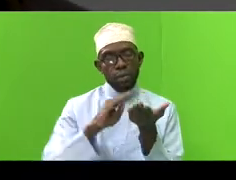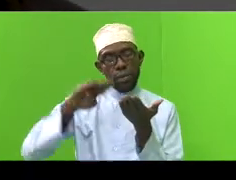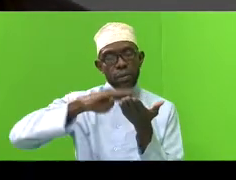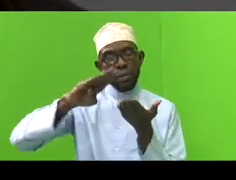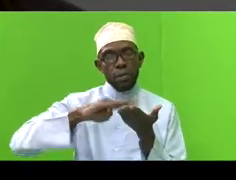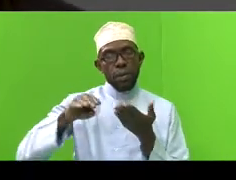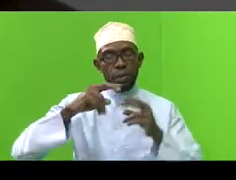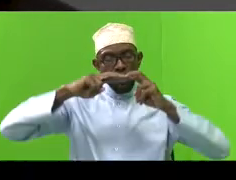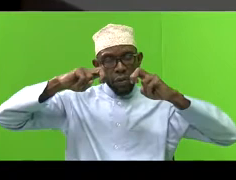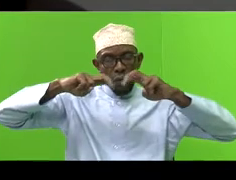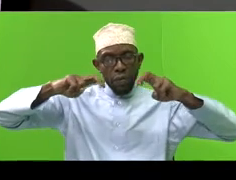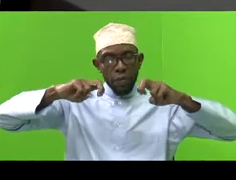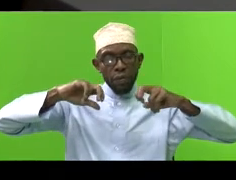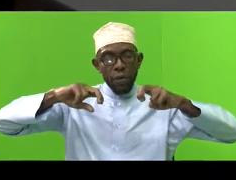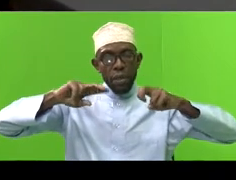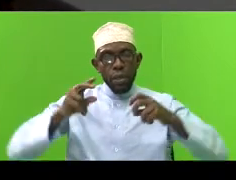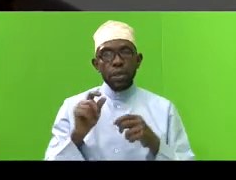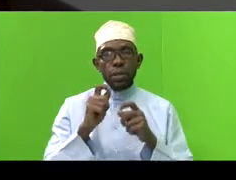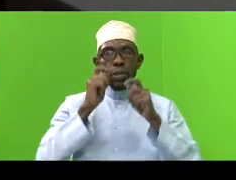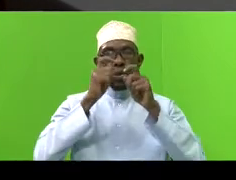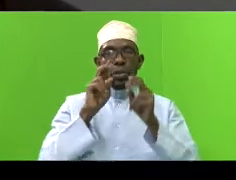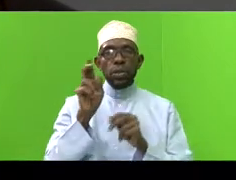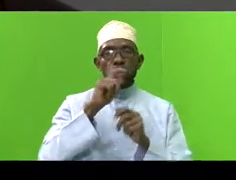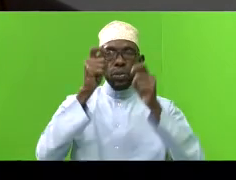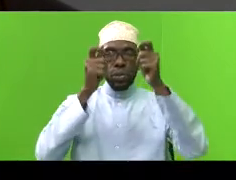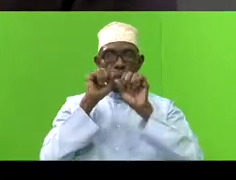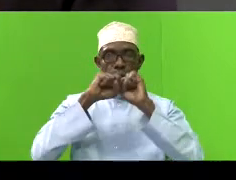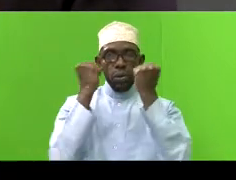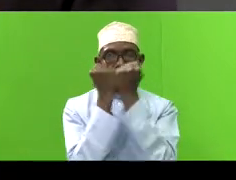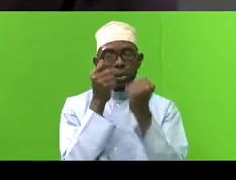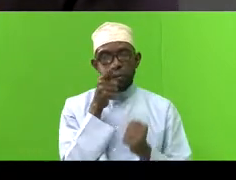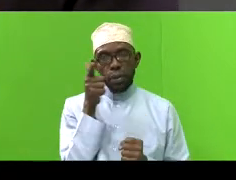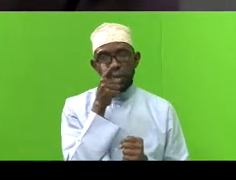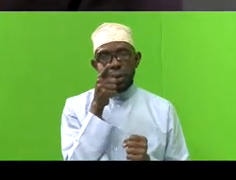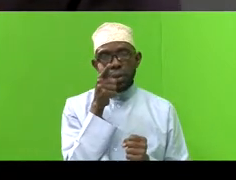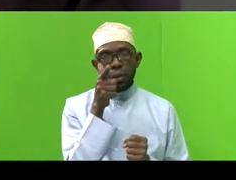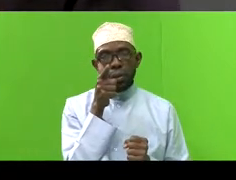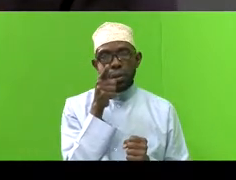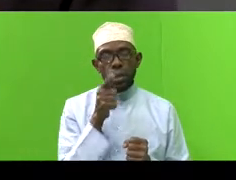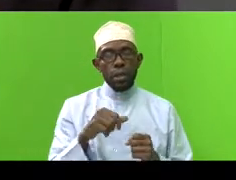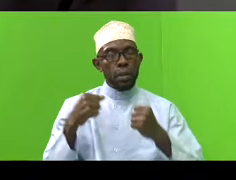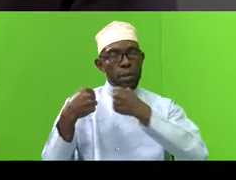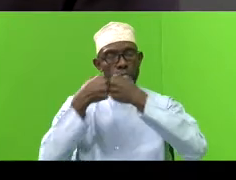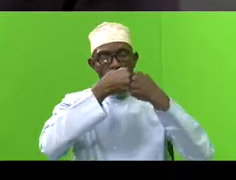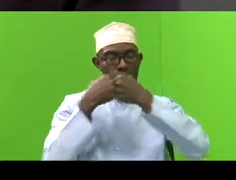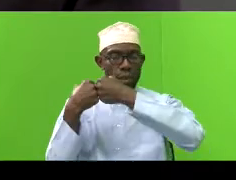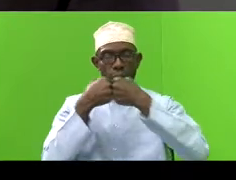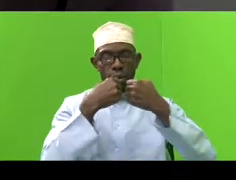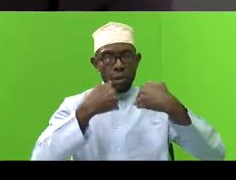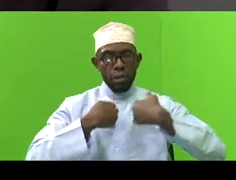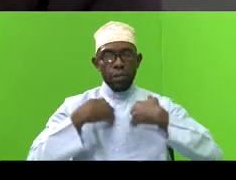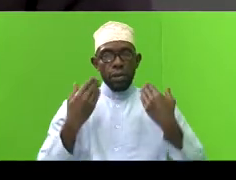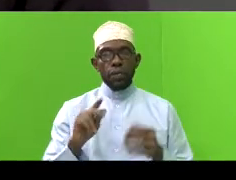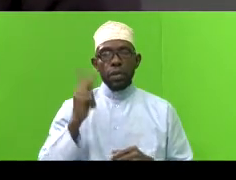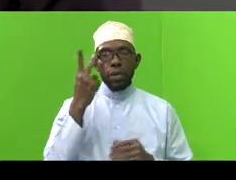wa kutafuta habari na kuweza kuzitundika katika mitandao ya kijamii yetu. Hiyo ndio changamoto kubwa tuliona hivi sasa, manake ni kama